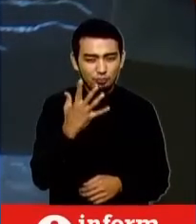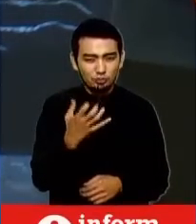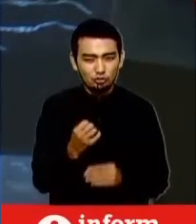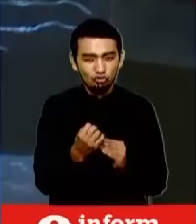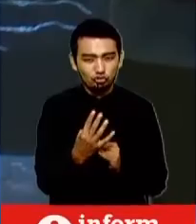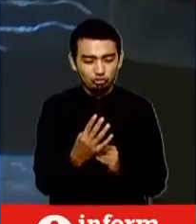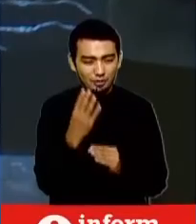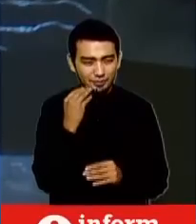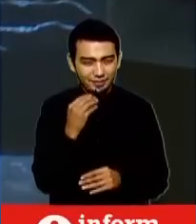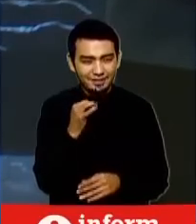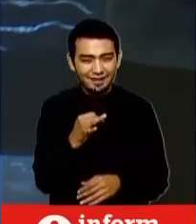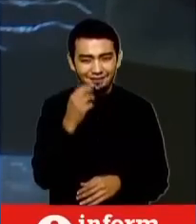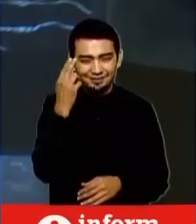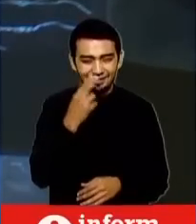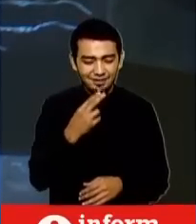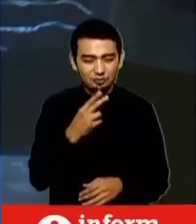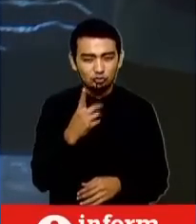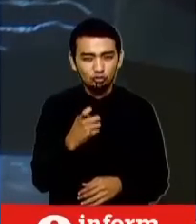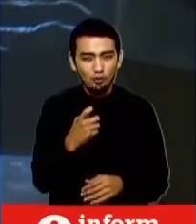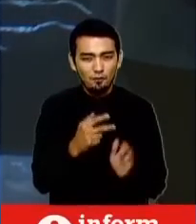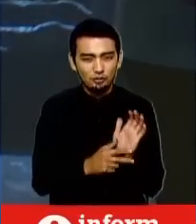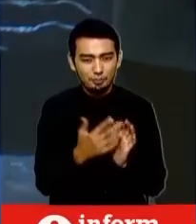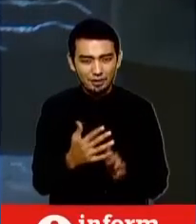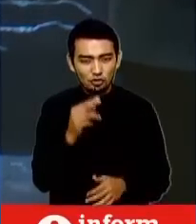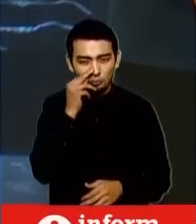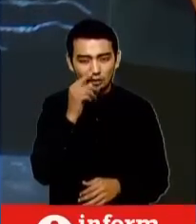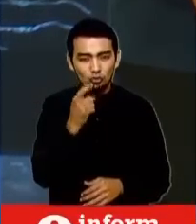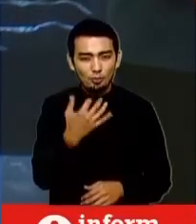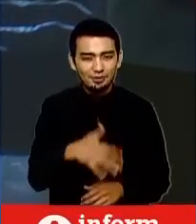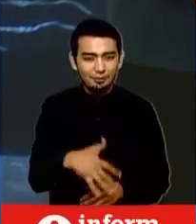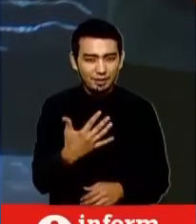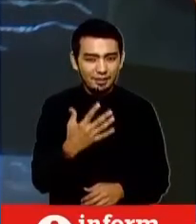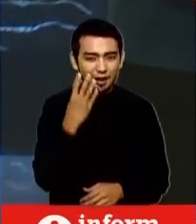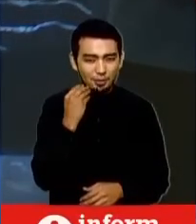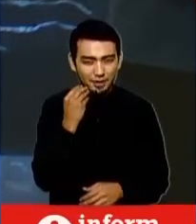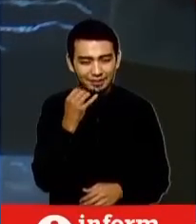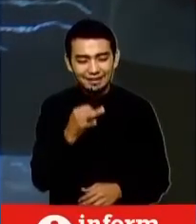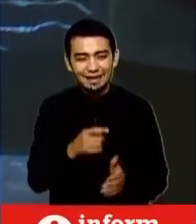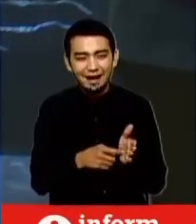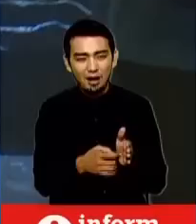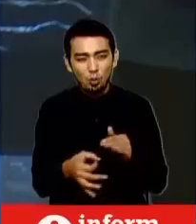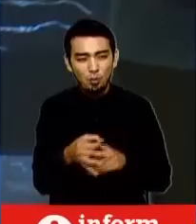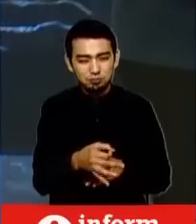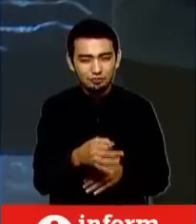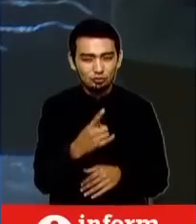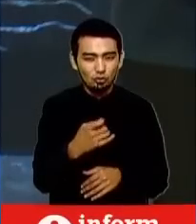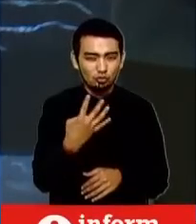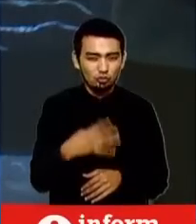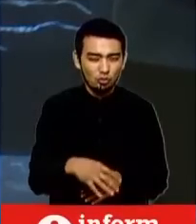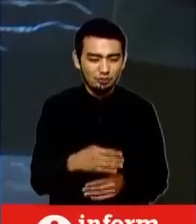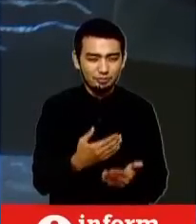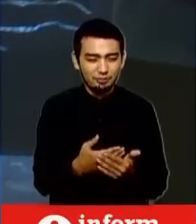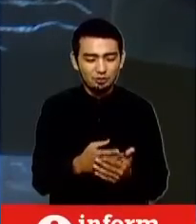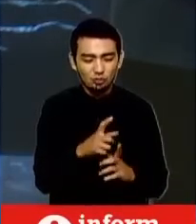514. Одан бөлек Астанада 185, Шымкентте 155, Алматы мен Қарағанды облыстарында 140-тай сезікті іздеу